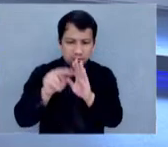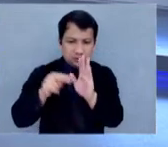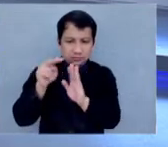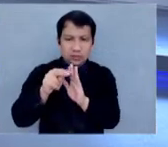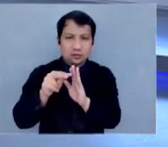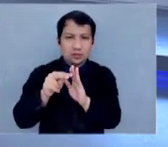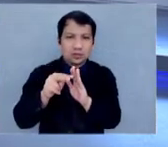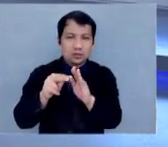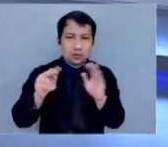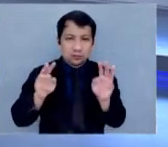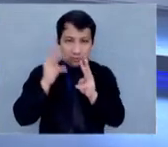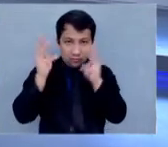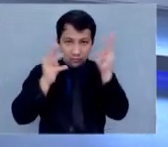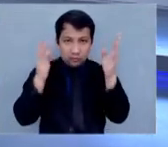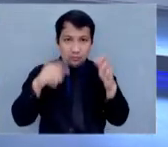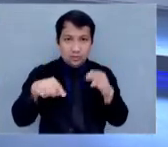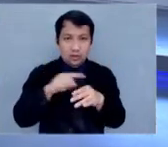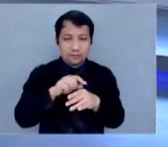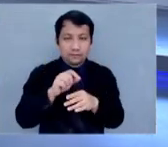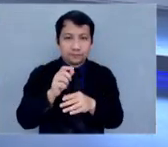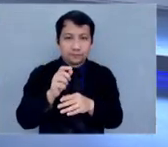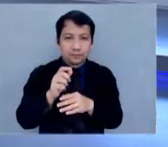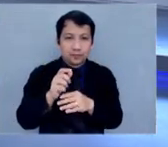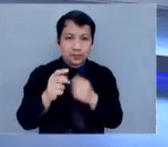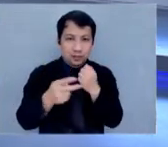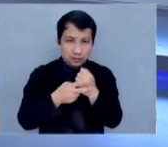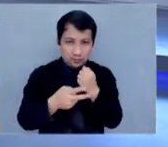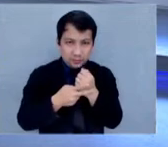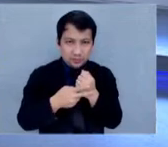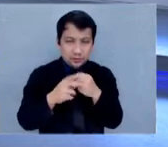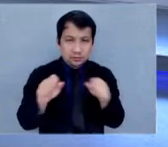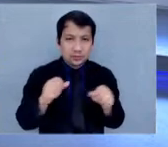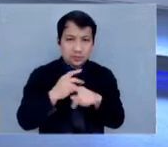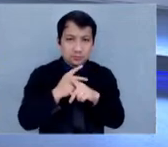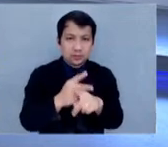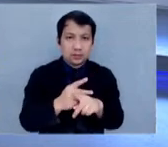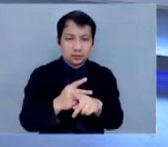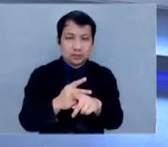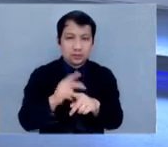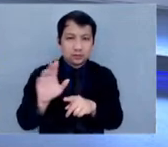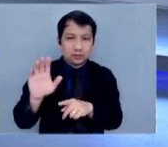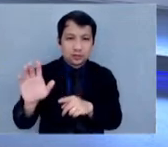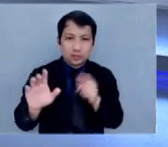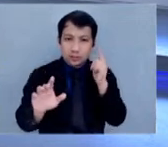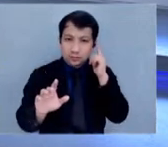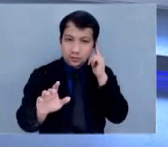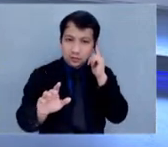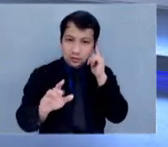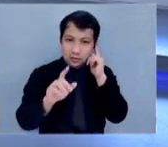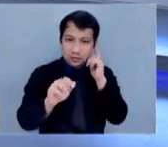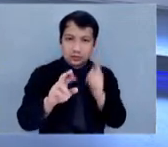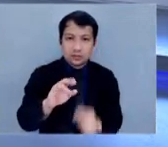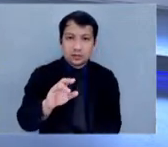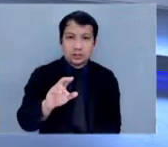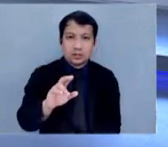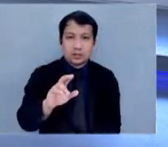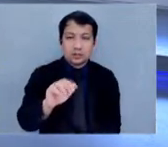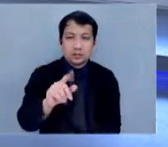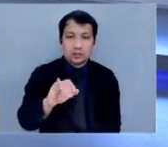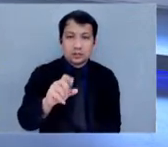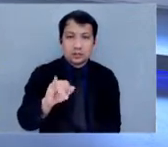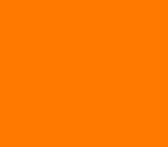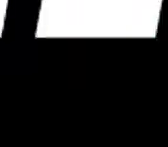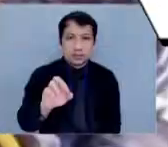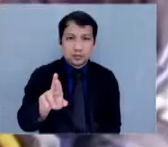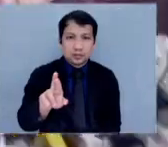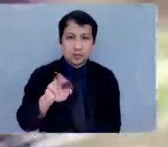Wildlife Resources Conservation and Protection Act ang mga tarsier. Nasa frontline ng balitang yan, si Rainiel